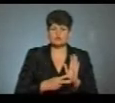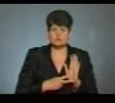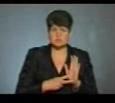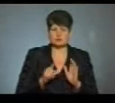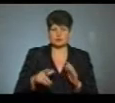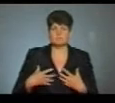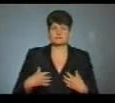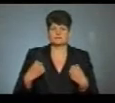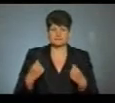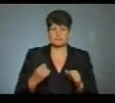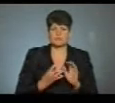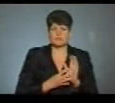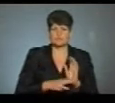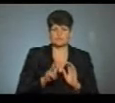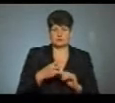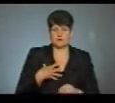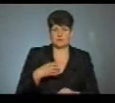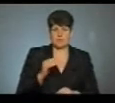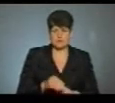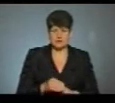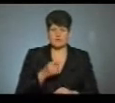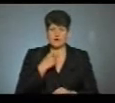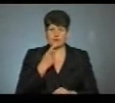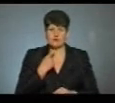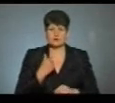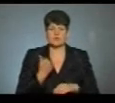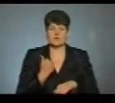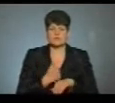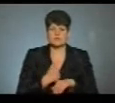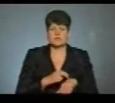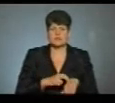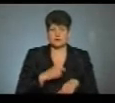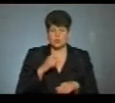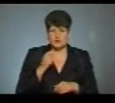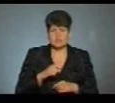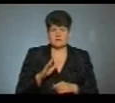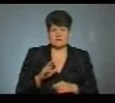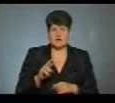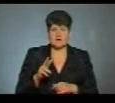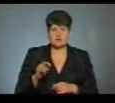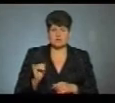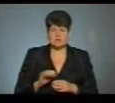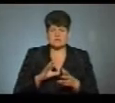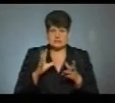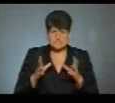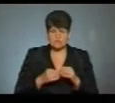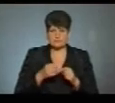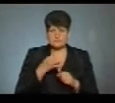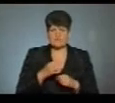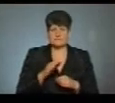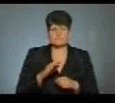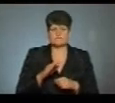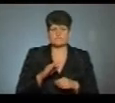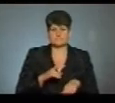пацієнтів одужали, 93 померли, повідомив головний санітарний лікар України Віктор Ляшко. Загалом, як розповів Віктор Ляшко,